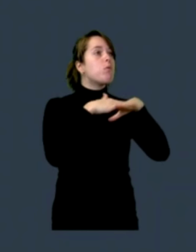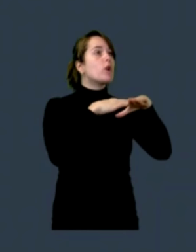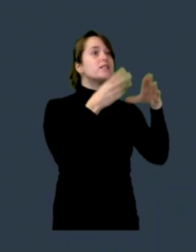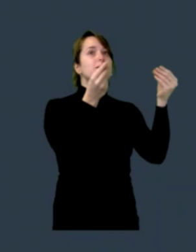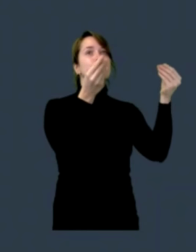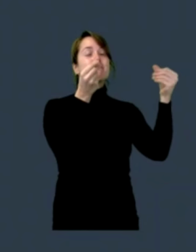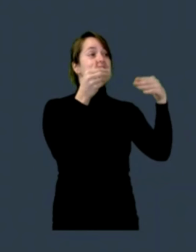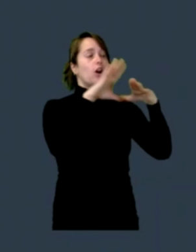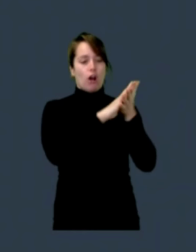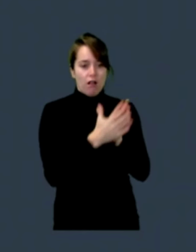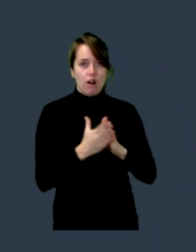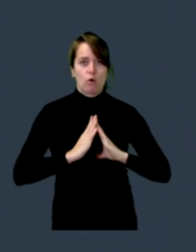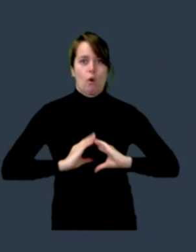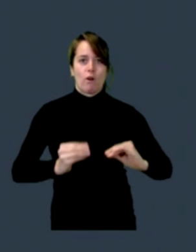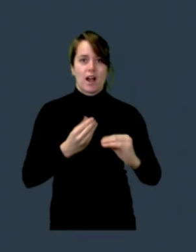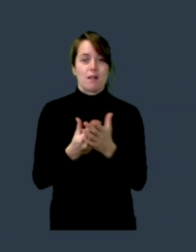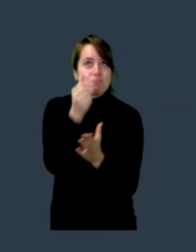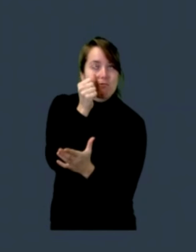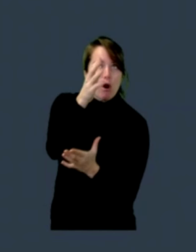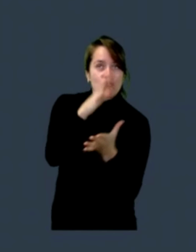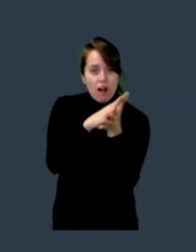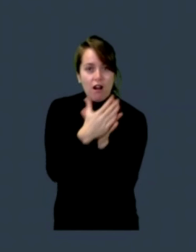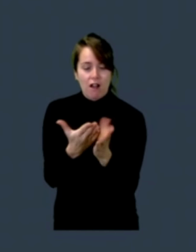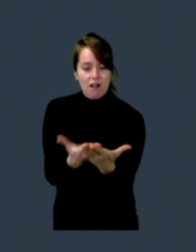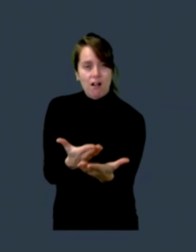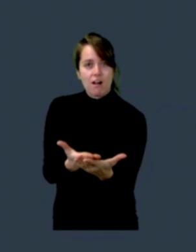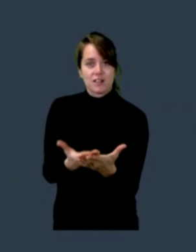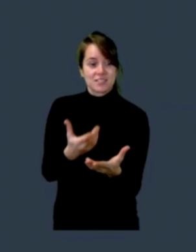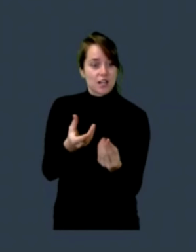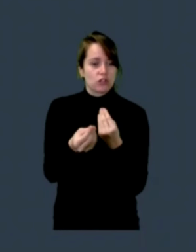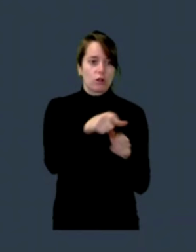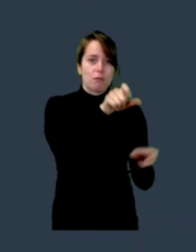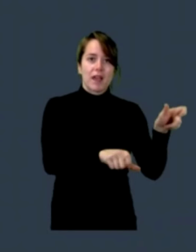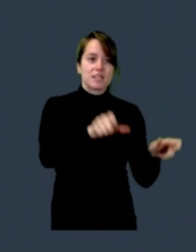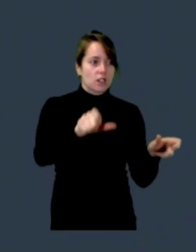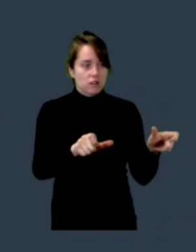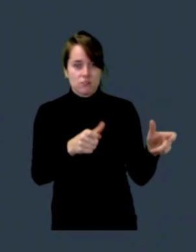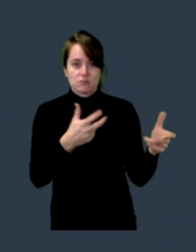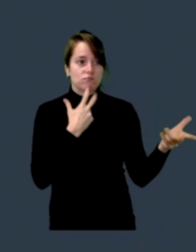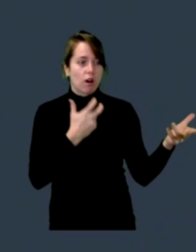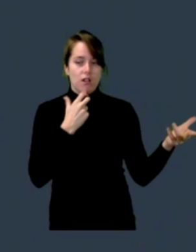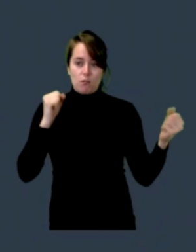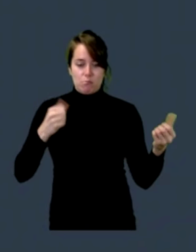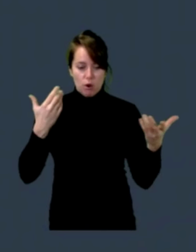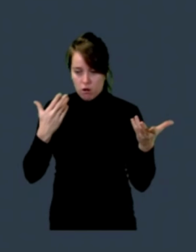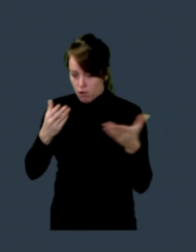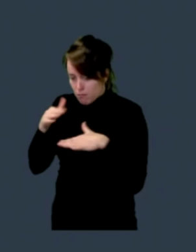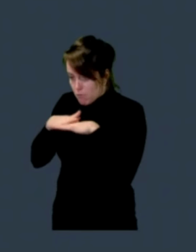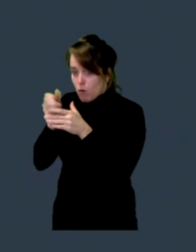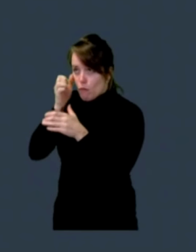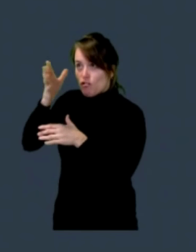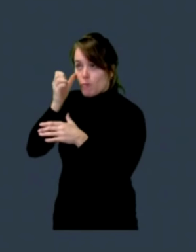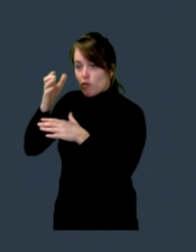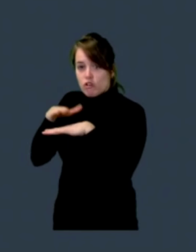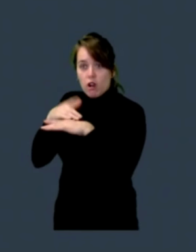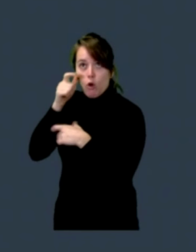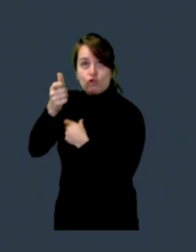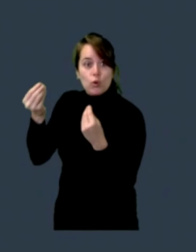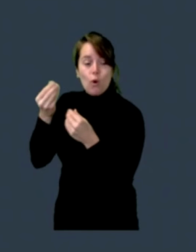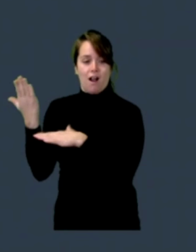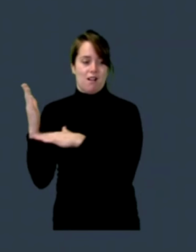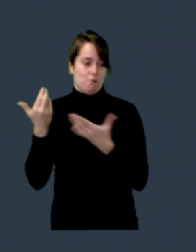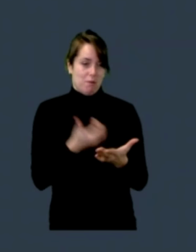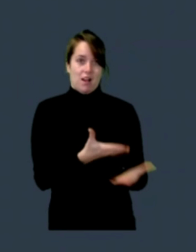qui permettaient de montrer à nos compatriotes le sens de ce qu'on faisait. Qui a suivi le président Giscard d'Estaing pour un chantier